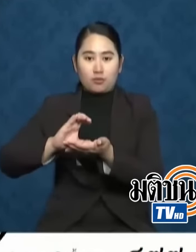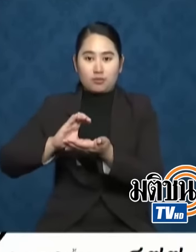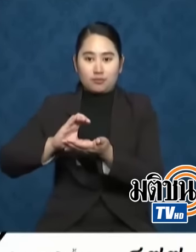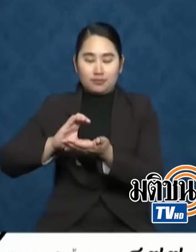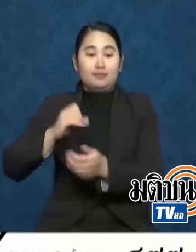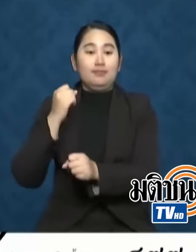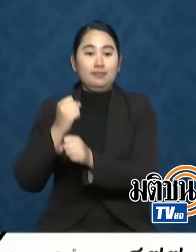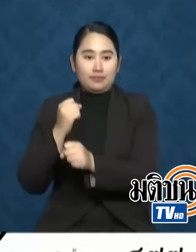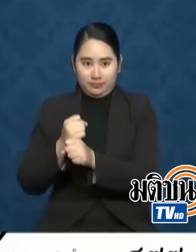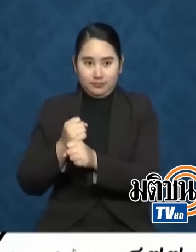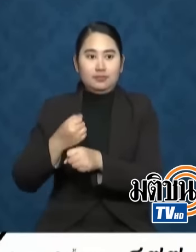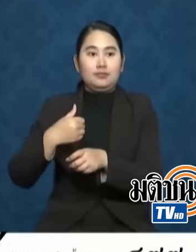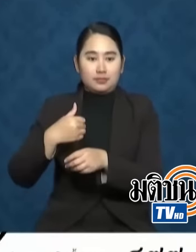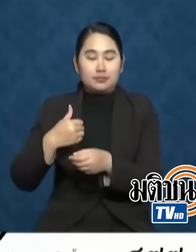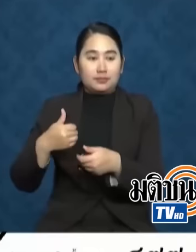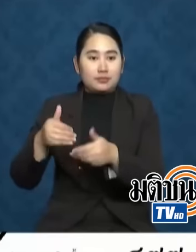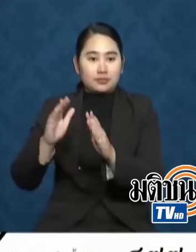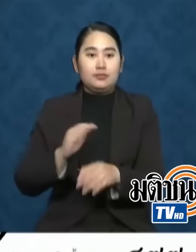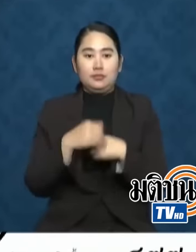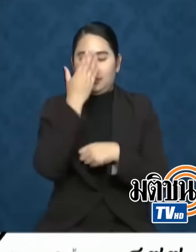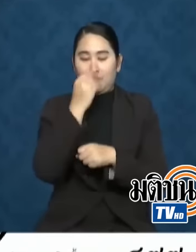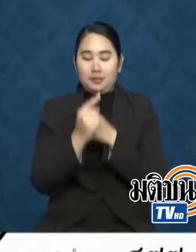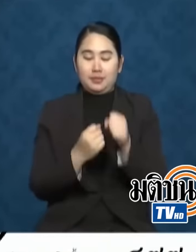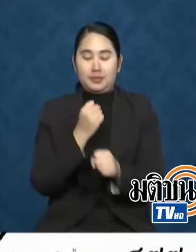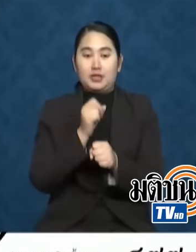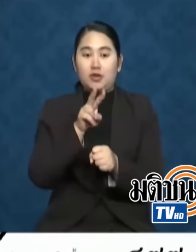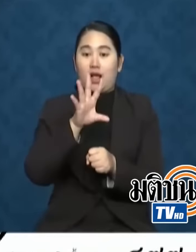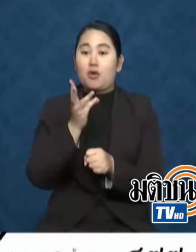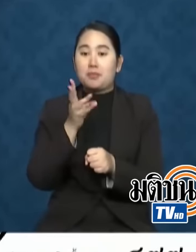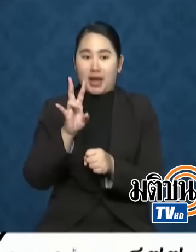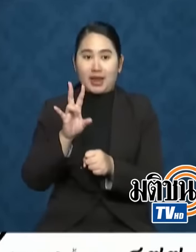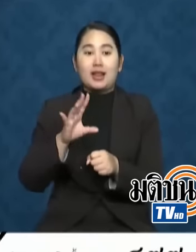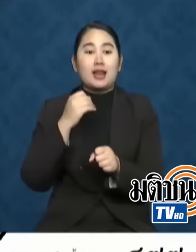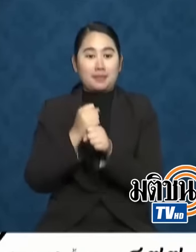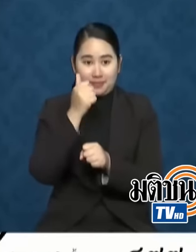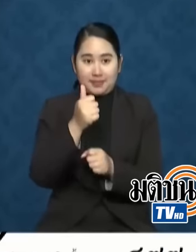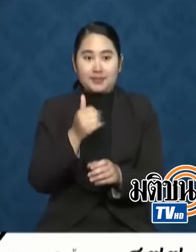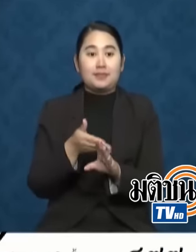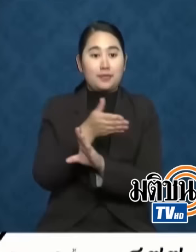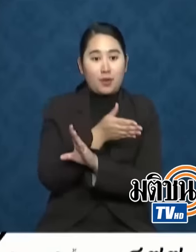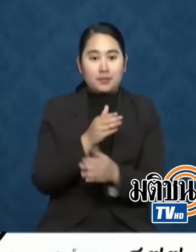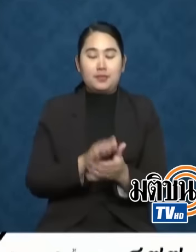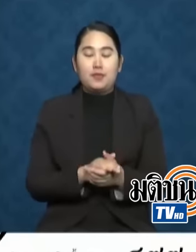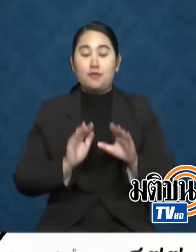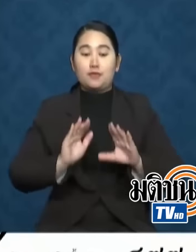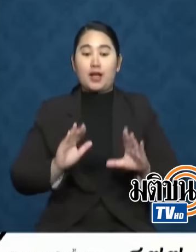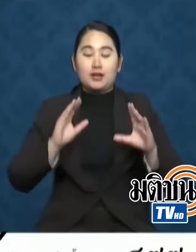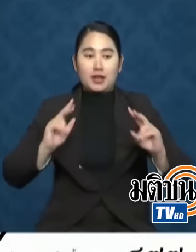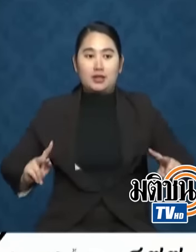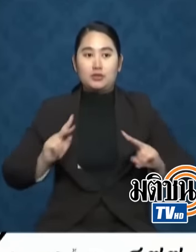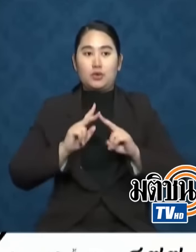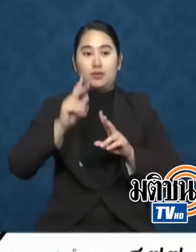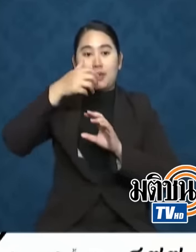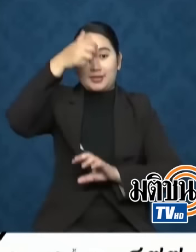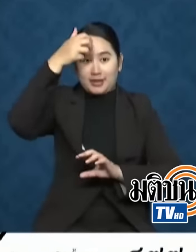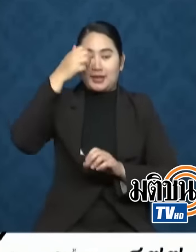นนี้ไปเลยเพื่อเราจะได้ใช้เซลล์บอร์ดแคสต์ก่อนปี68แล้วตรงนี้ผมขอเสริมฝากกระทรวงมหาดไทยไปยังกรมป้องกันและบรรเท